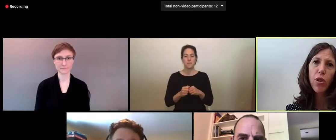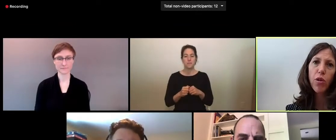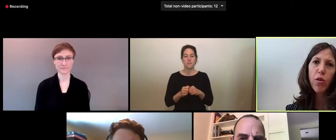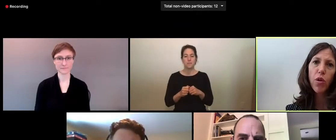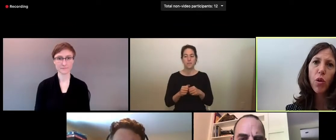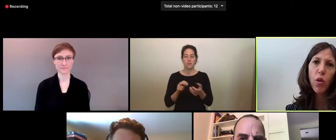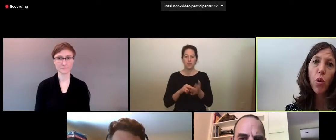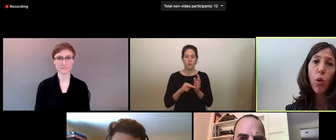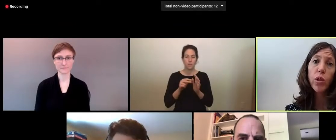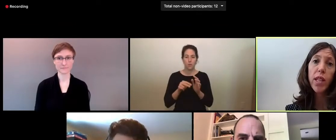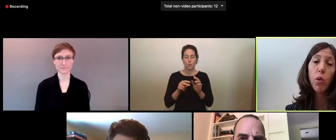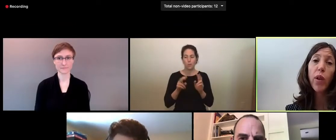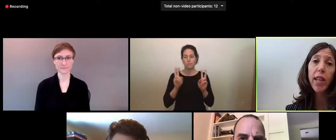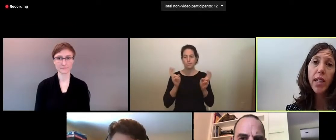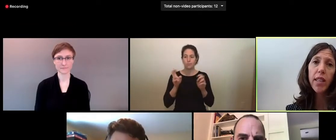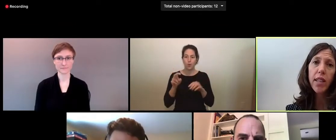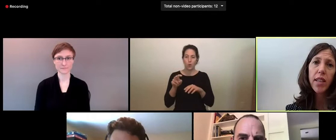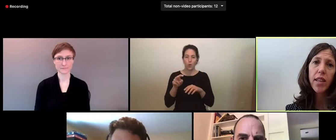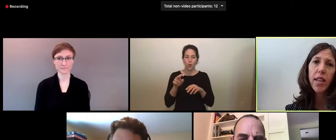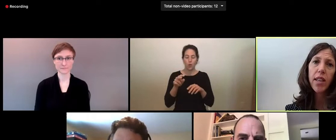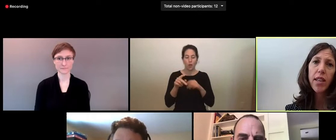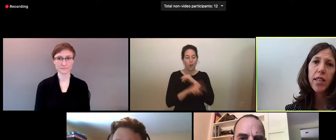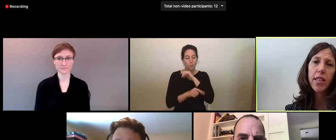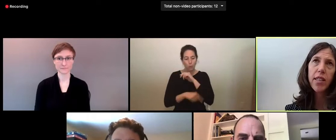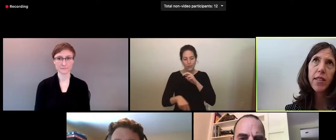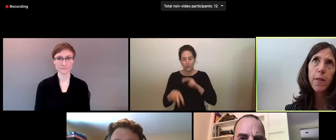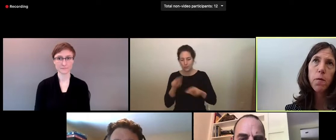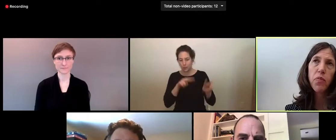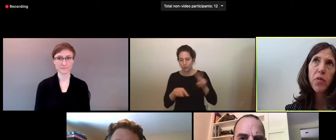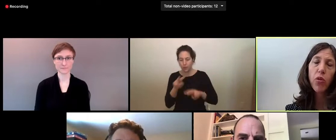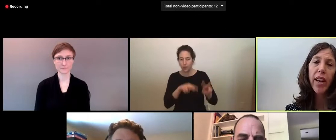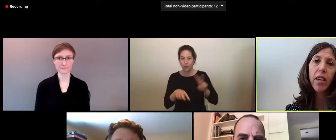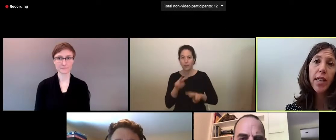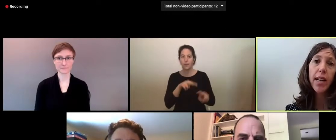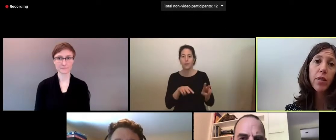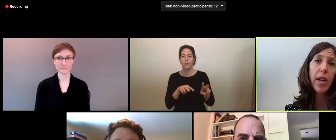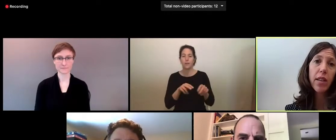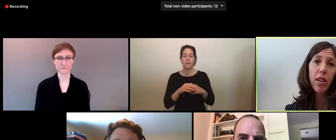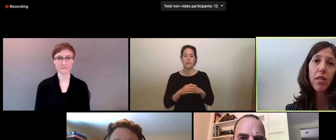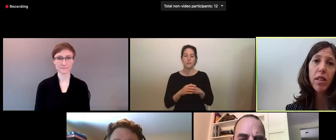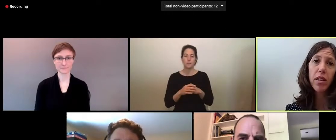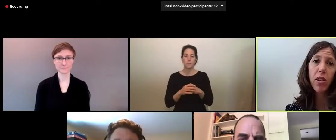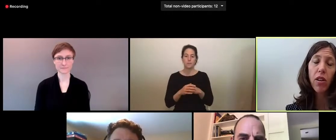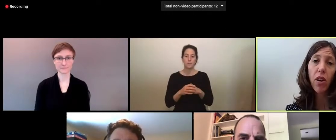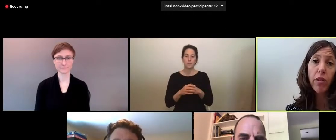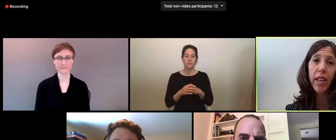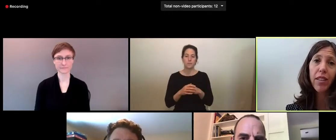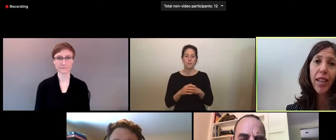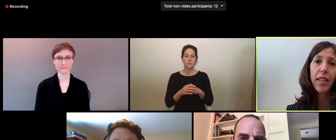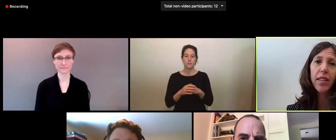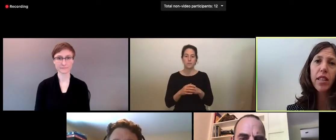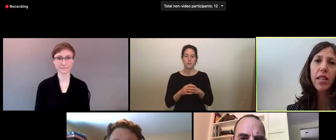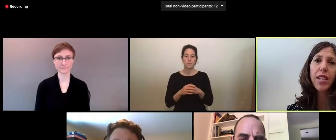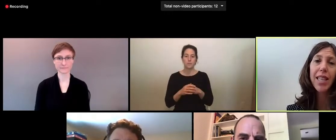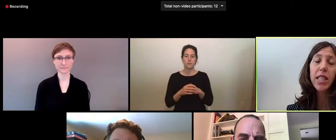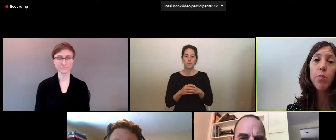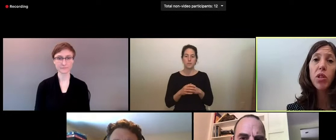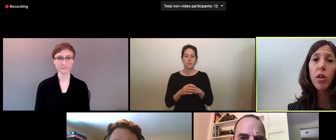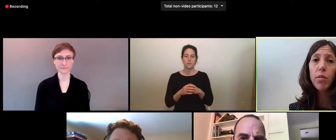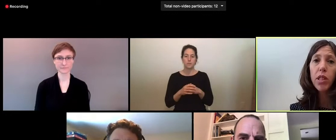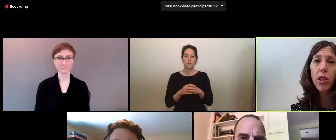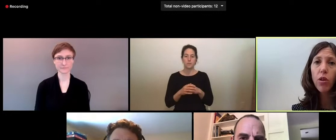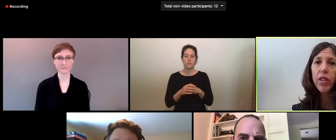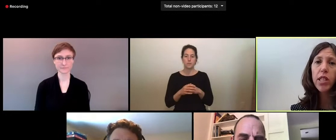surveillance aux employés de reconnaître maintenant, on reconnaît que